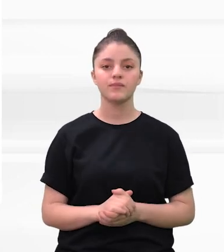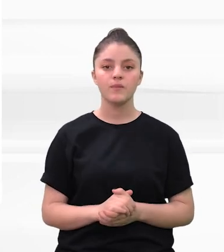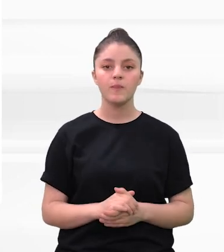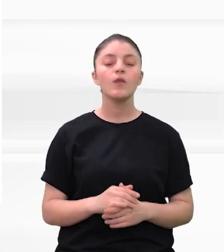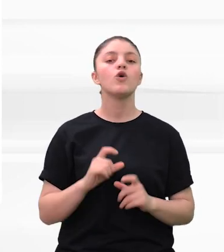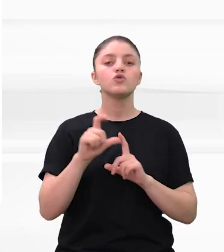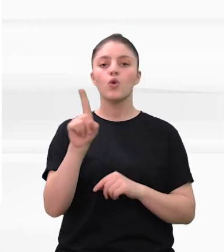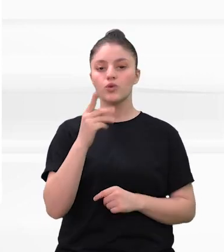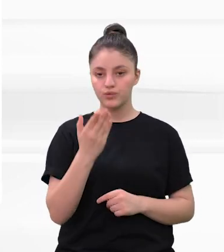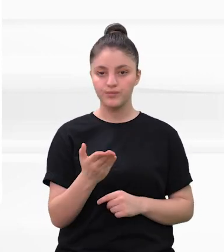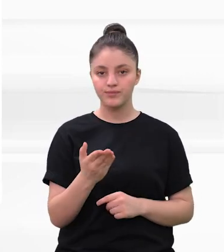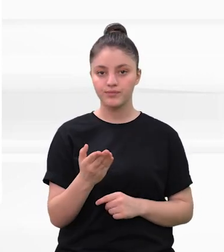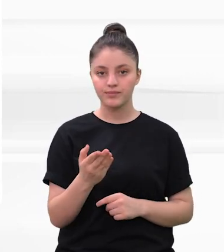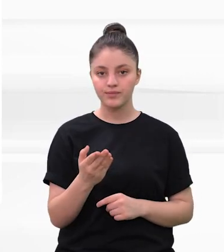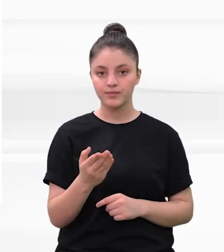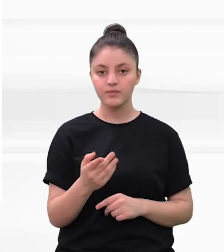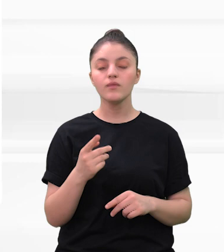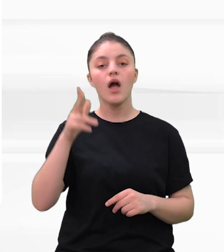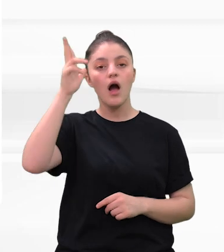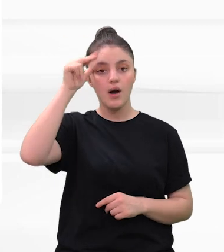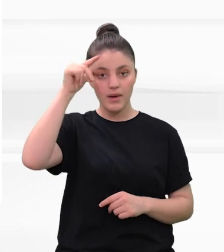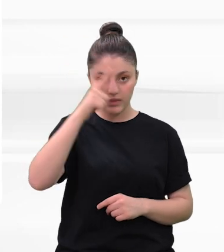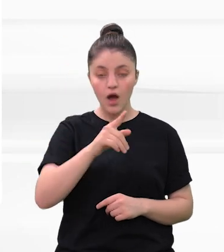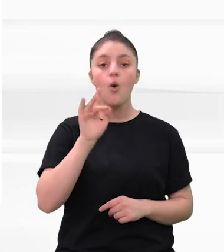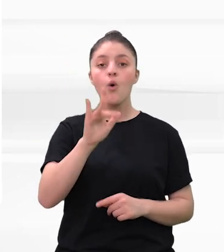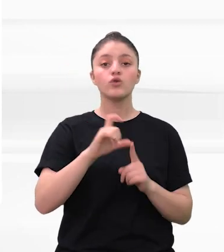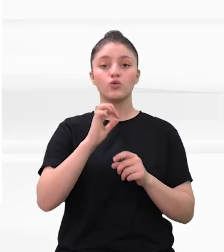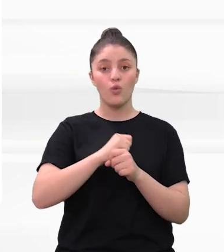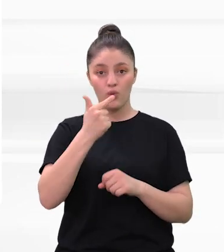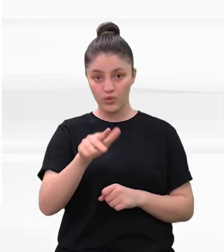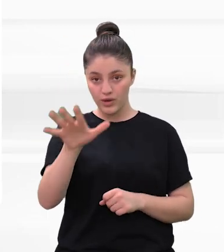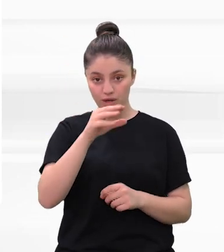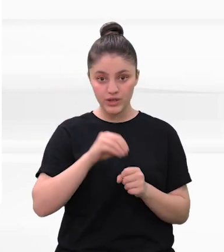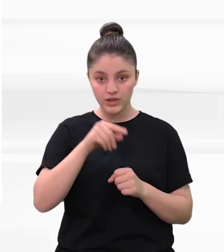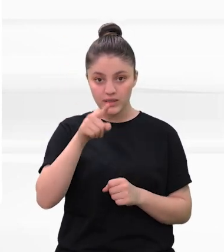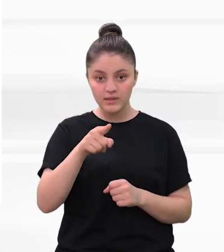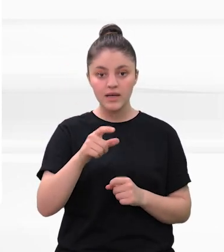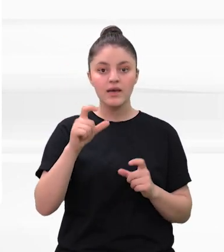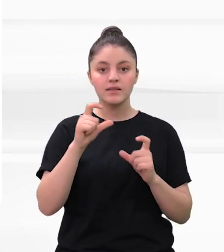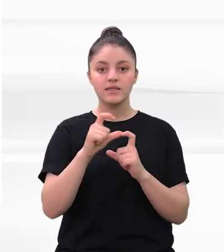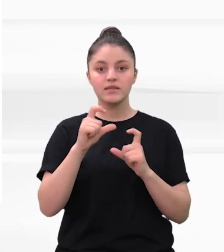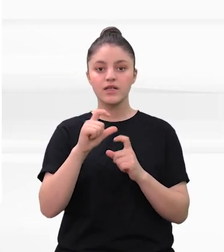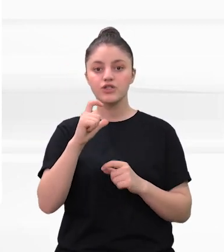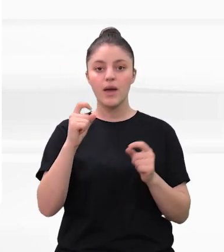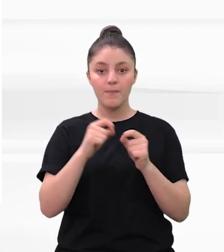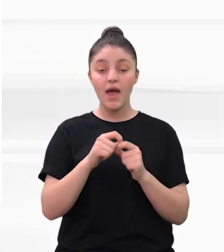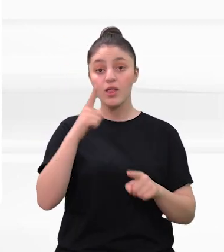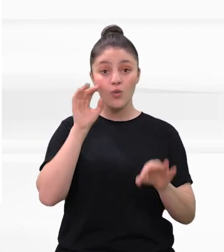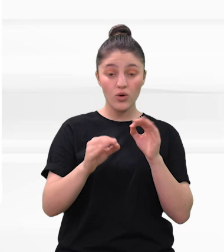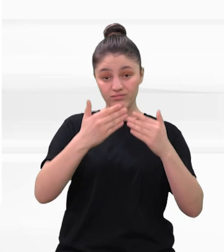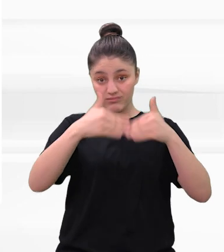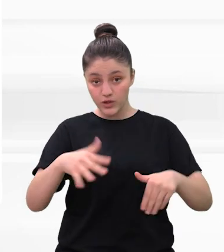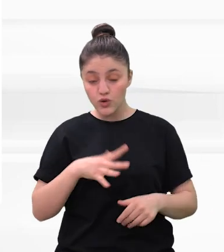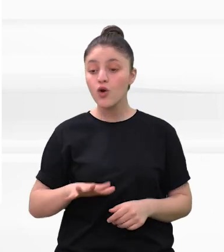soru o ABD Ortadoğu'nun SSCB'nin kontrole girmesini engellemek ve bölge altını